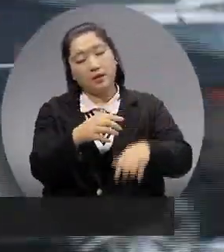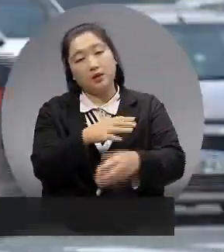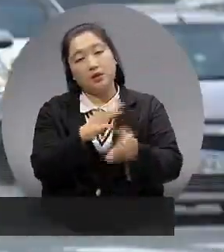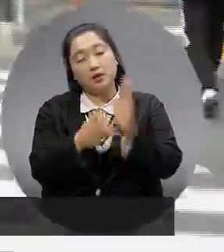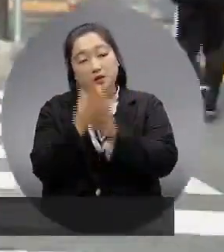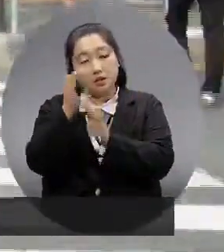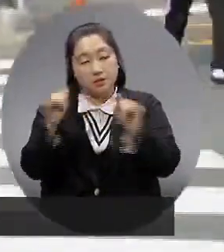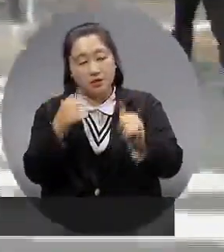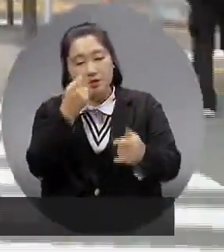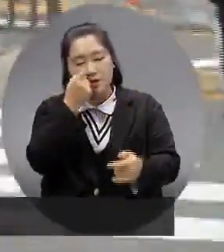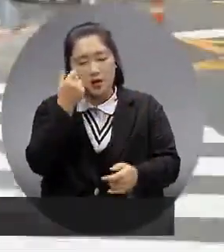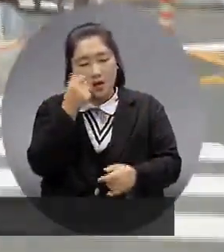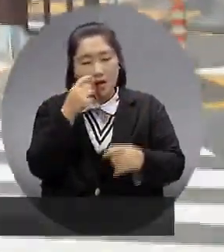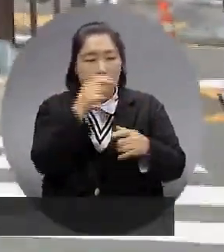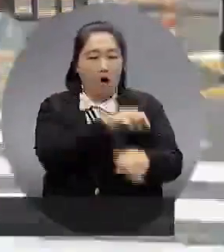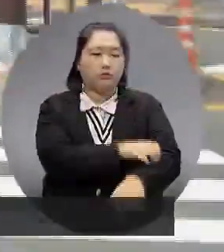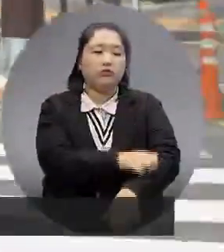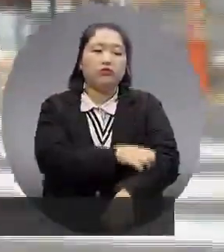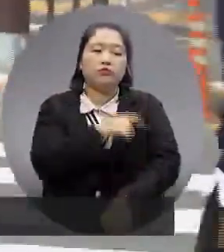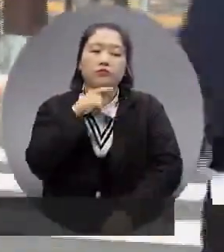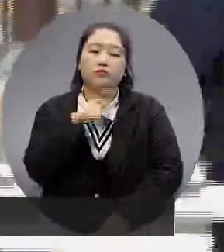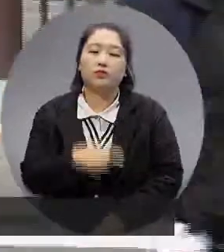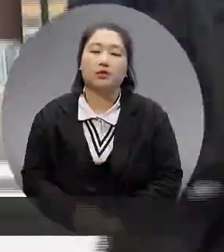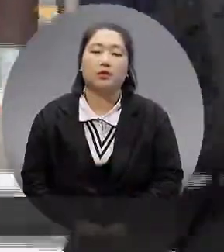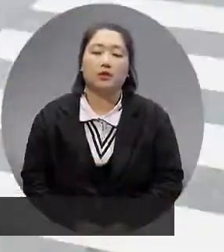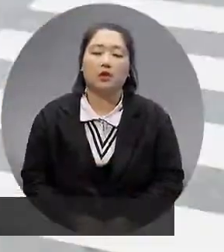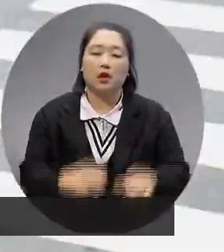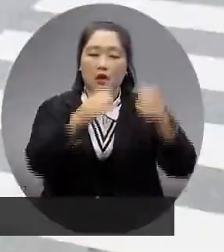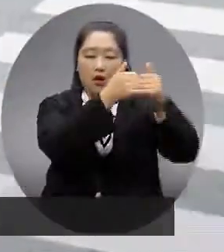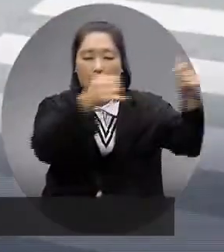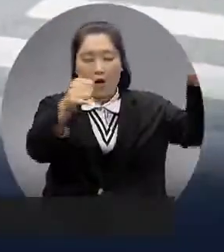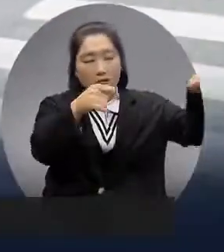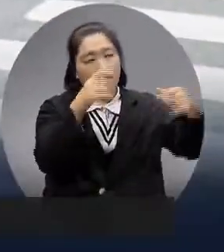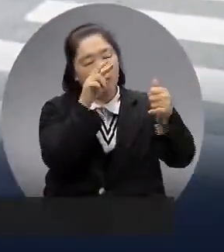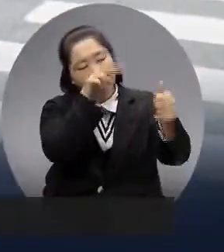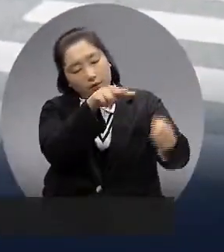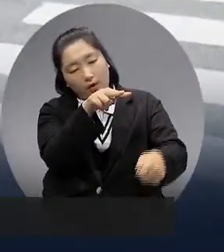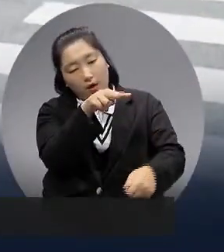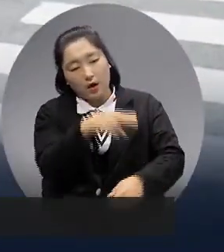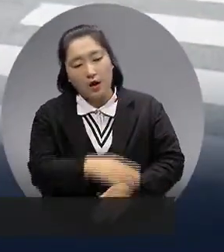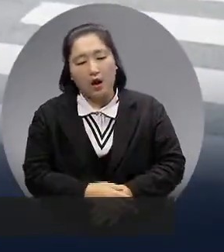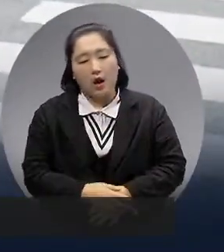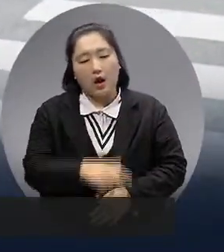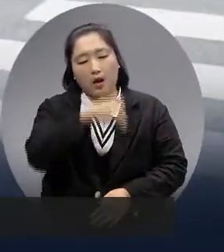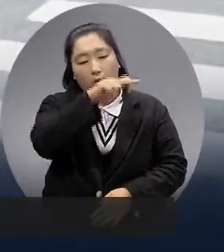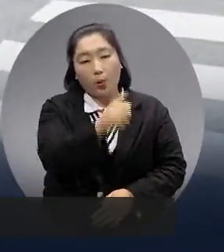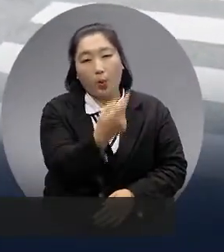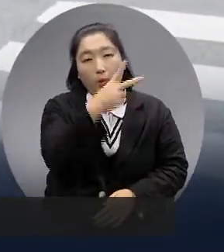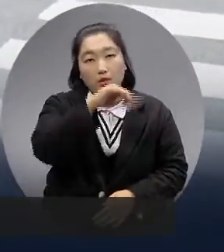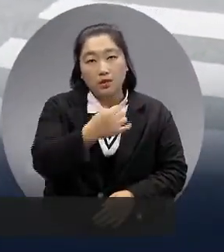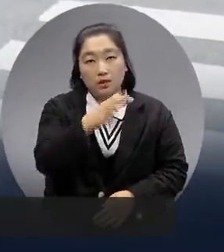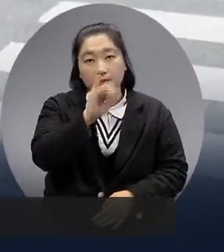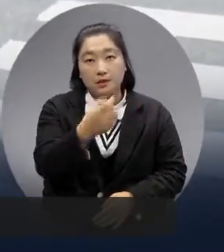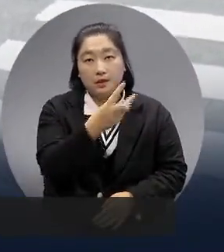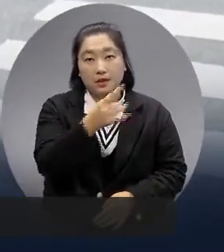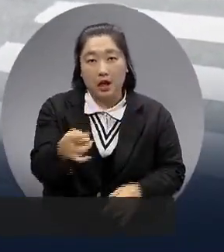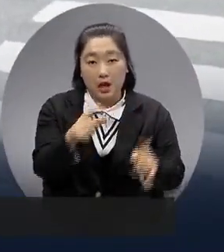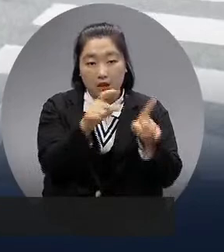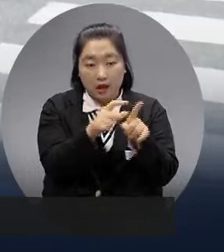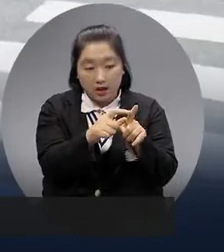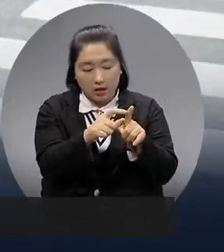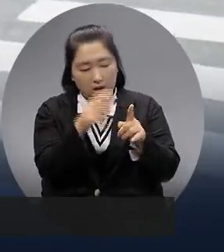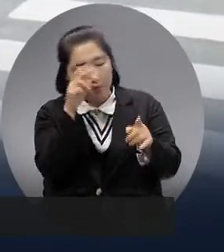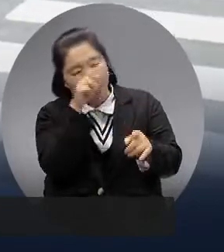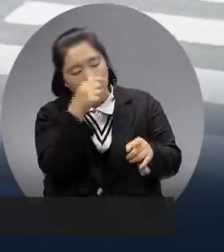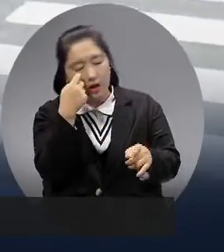시민들 눈살을 찌푸리게 하기도 했습니다. 현수막이 계속 보이다 보니까 코스프레 같은 단어도 계속